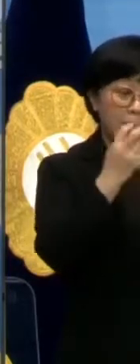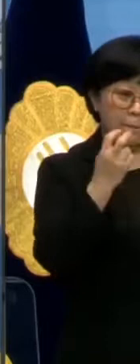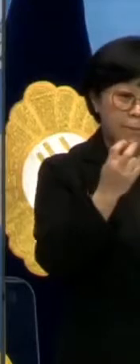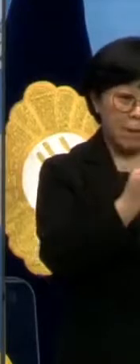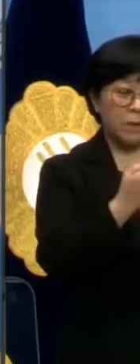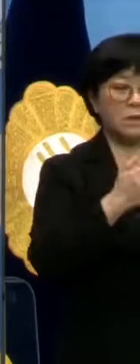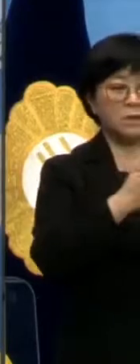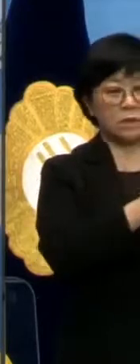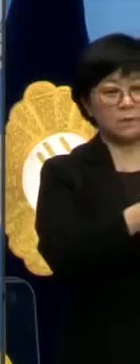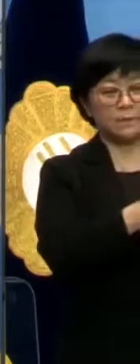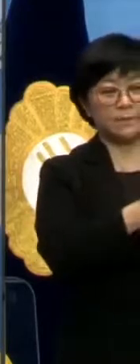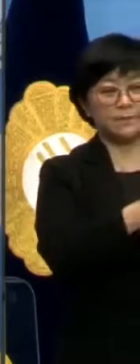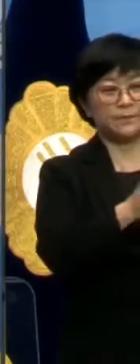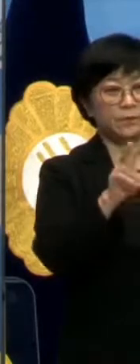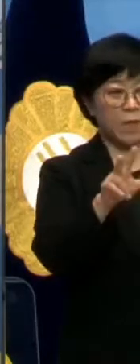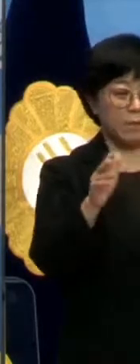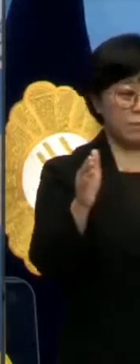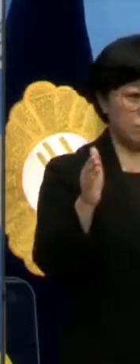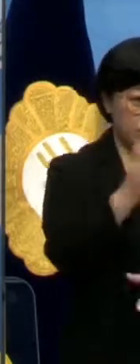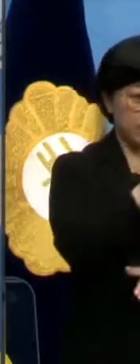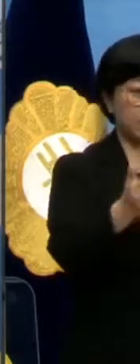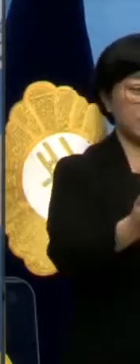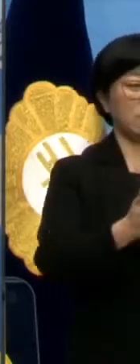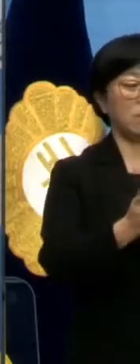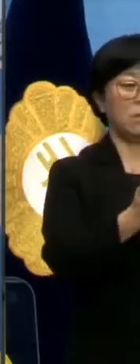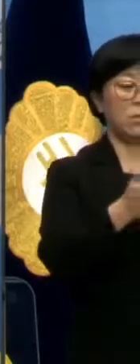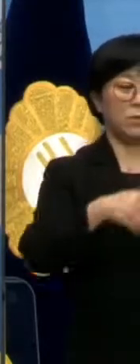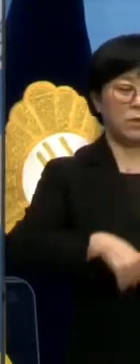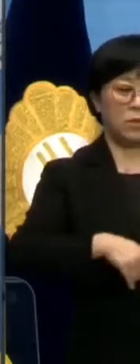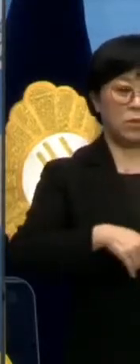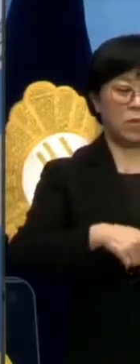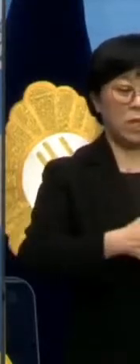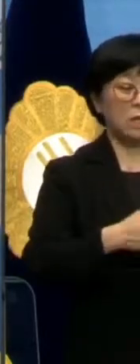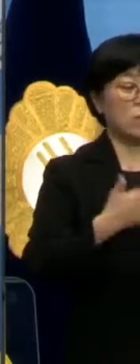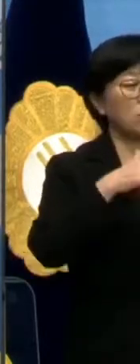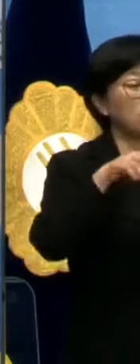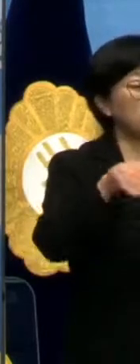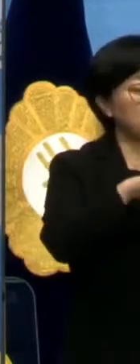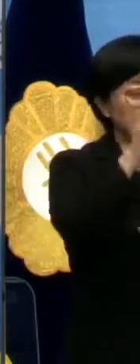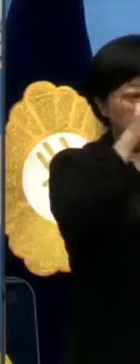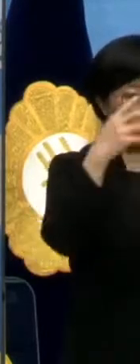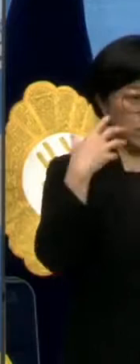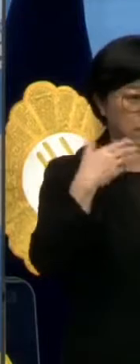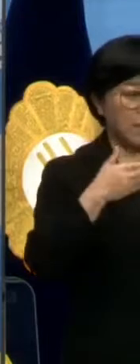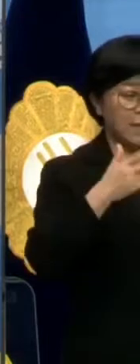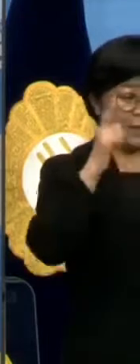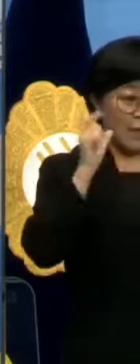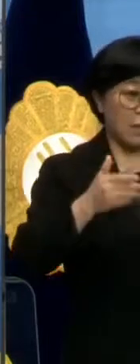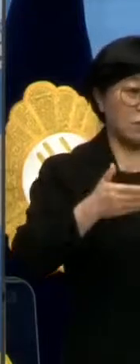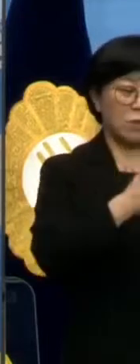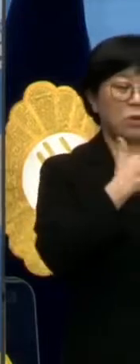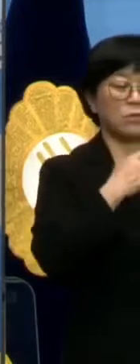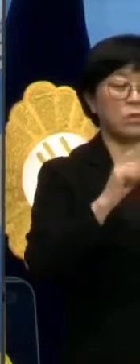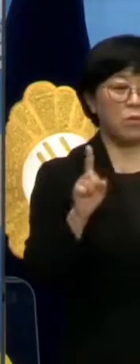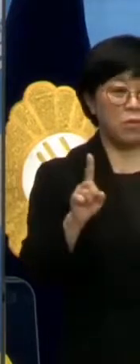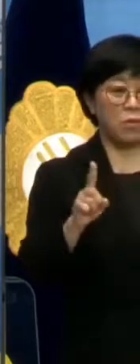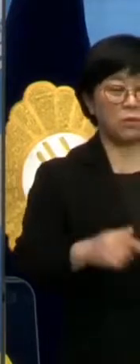너무 늦습니다. 지금부터 대비해야 합니다. 저는 문재인 정부에게 강력히